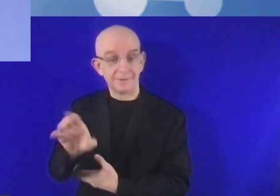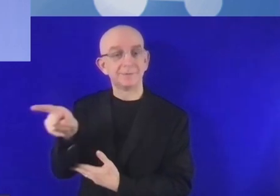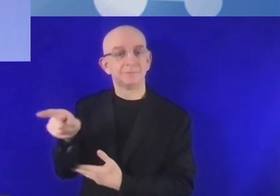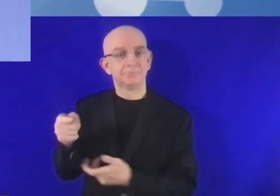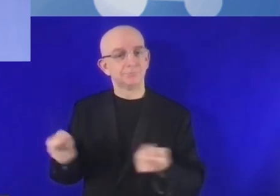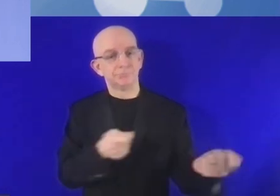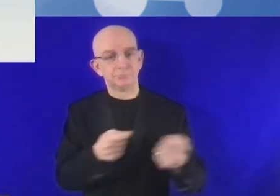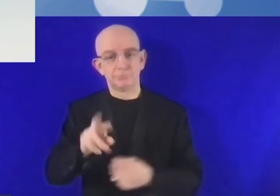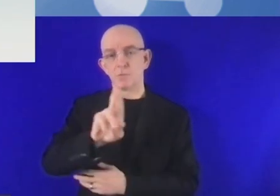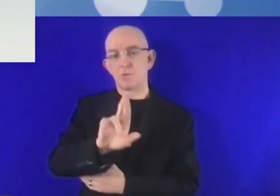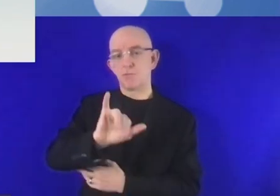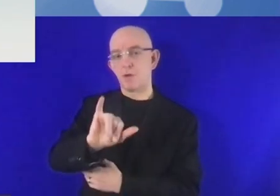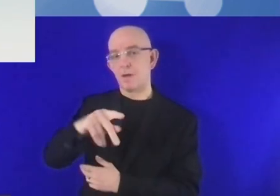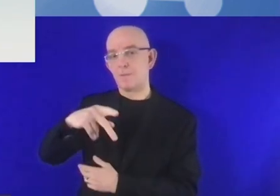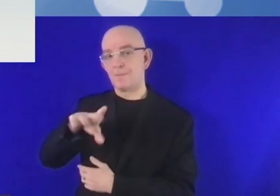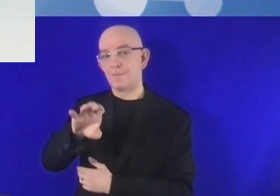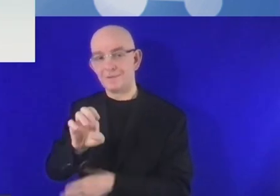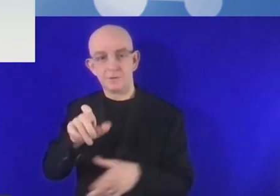Miriam, czy nas słyszysz? Dzień dobry.